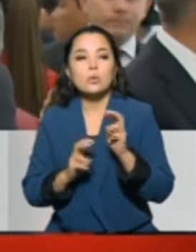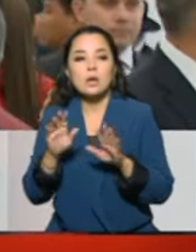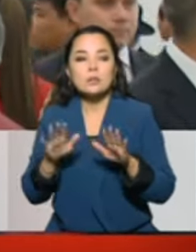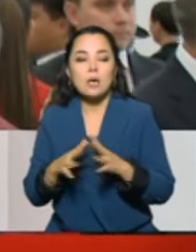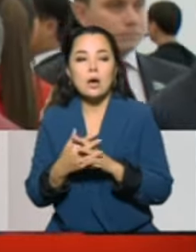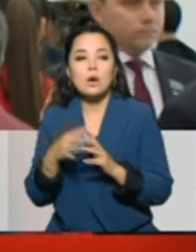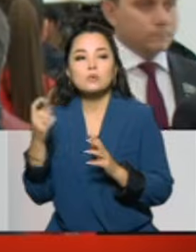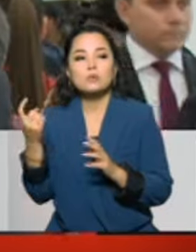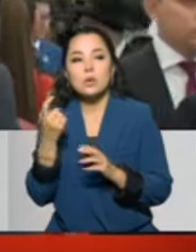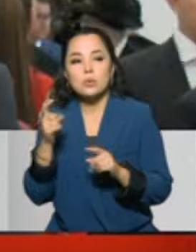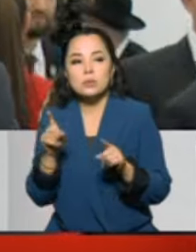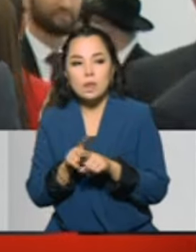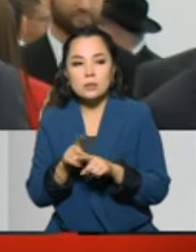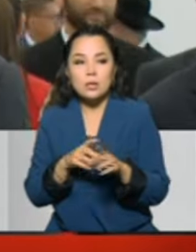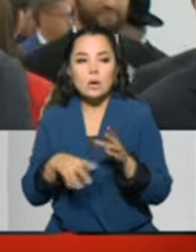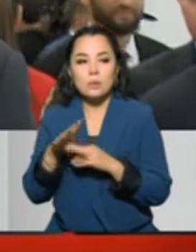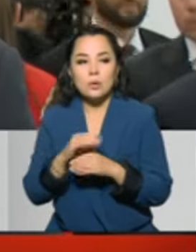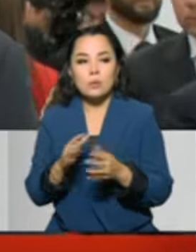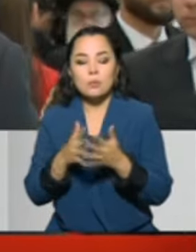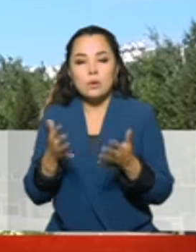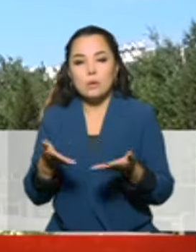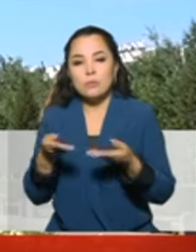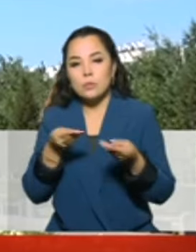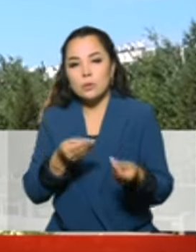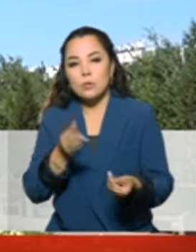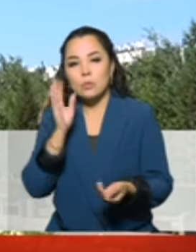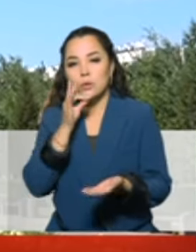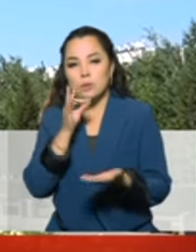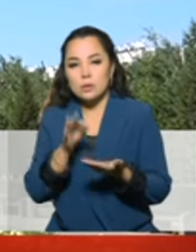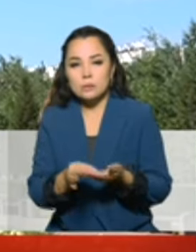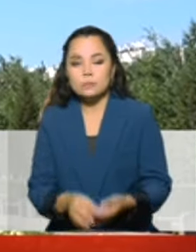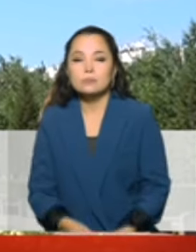ауыл шаруашылығымызға барлығына үлкен әсер ететінін сенеміз.